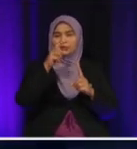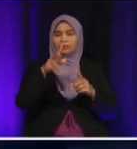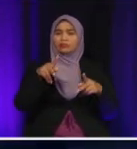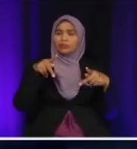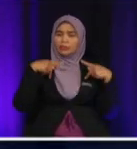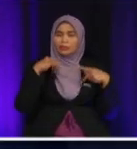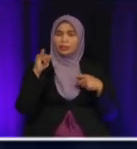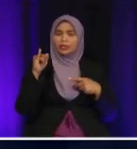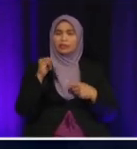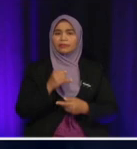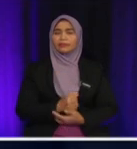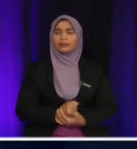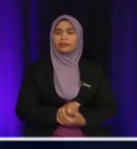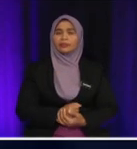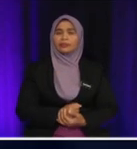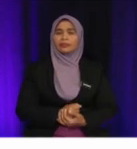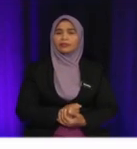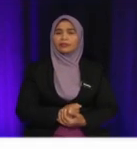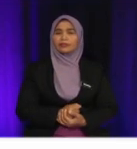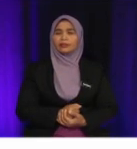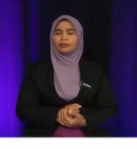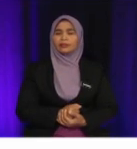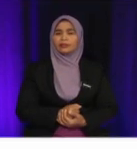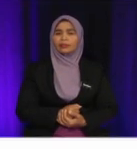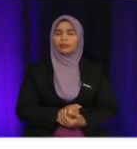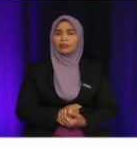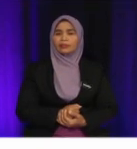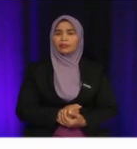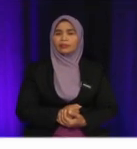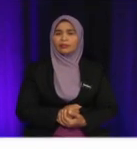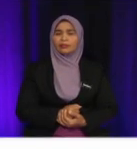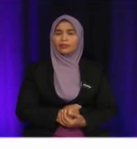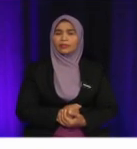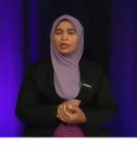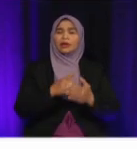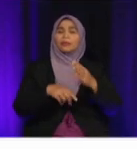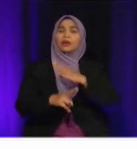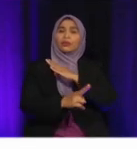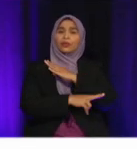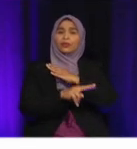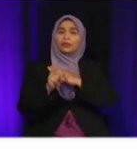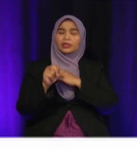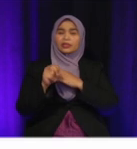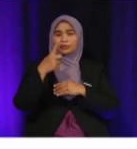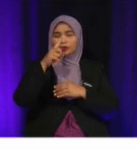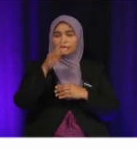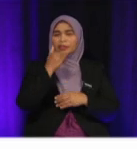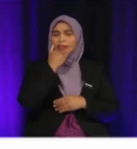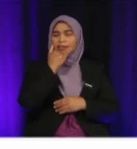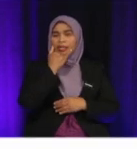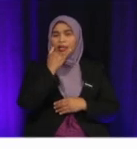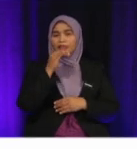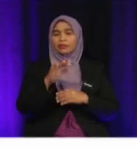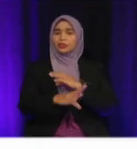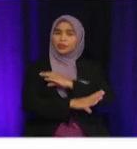lah tu jawapannya. Dapat markah lagi ni. Dapat lagi tekor kumbang diberikan. Dan apakah hukumannya bagi kesalahan untuk orang